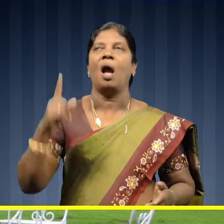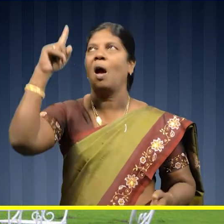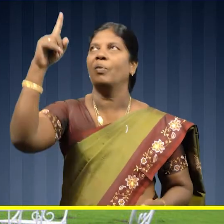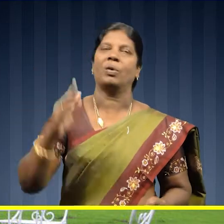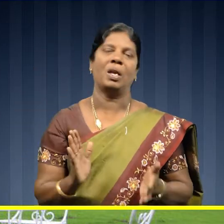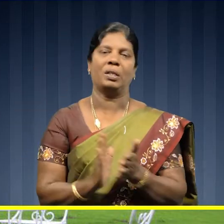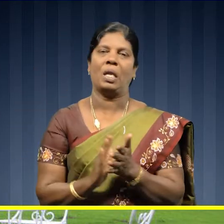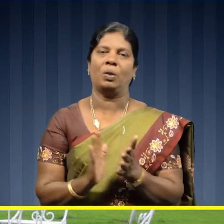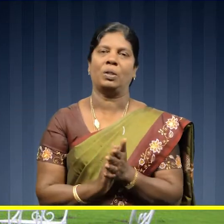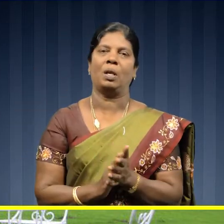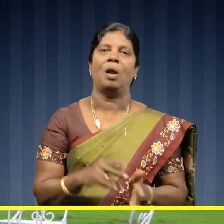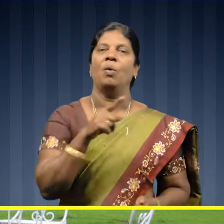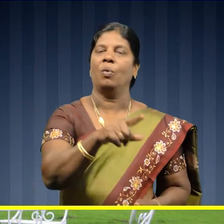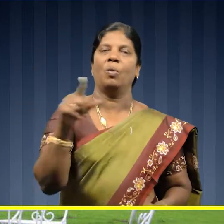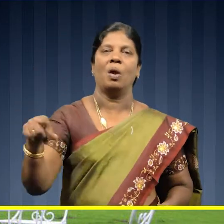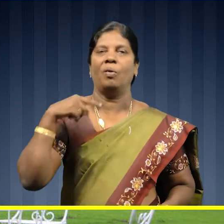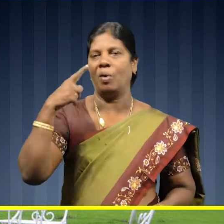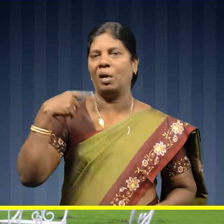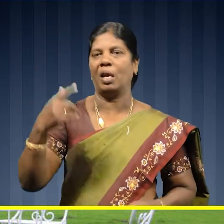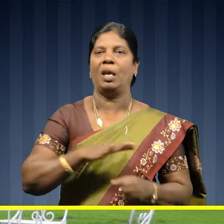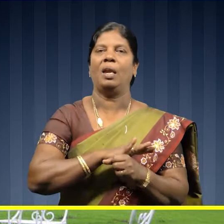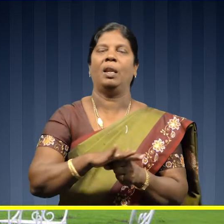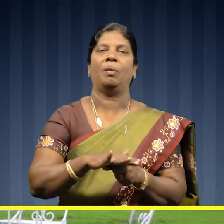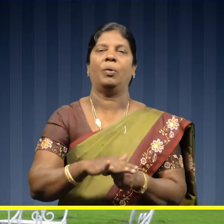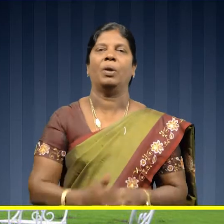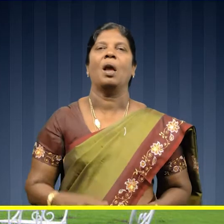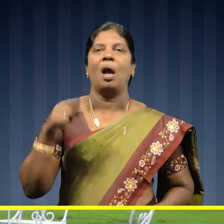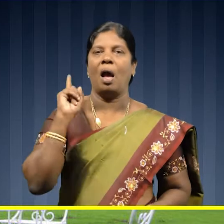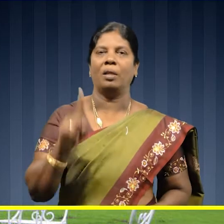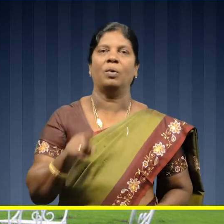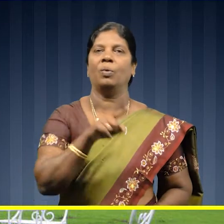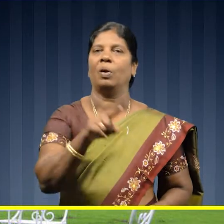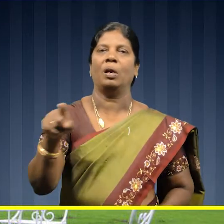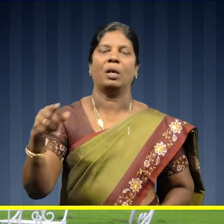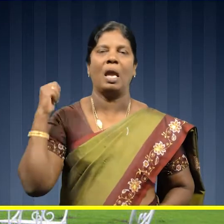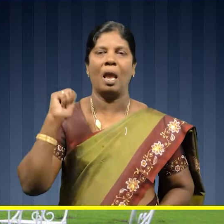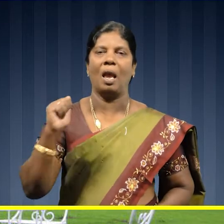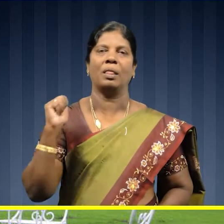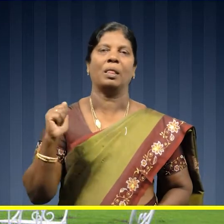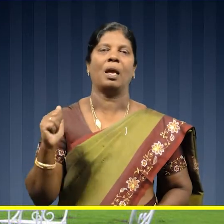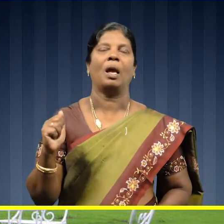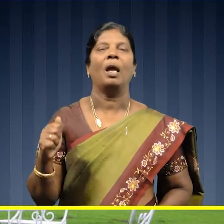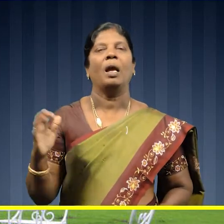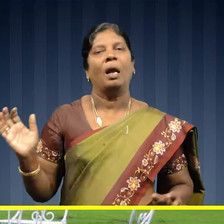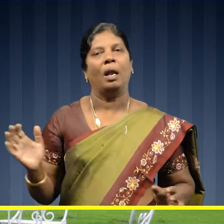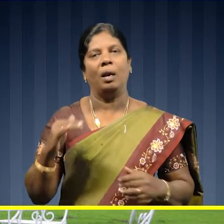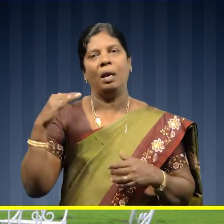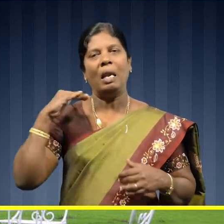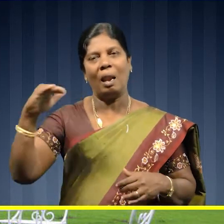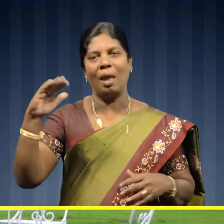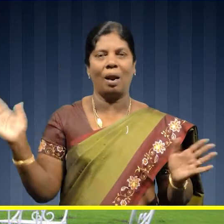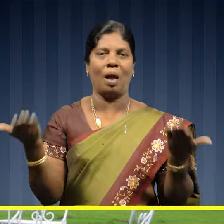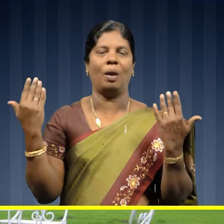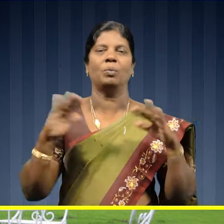அர்த்தமுள்ளதாக்குவதற்கு, அவருடைய சந்தோஷத்தினால் உங்களுடைய வாழ்க்கையை நிரப்புவதற்கு. அது உங்களுக்கு இருக்கிற எந்த